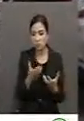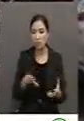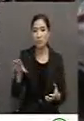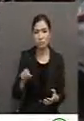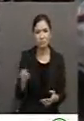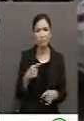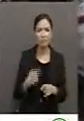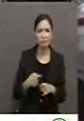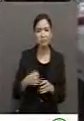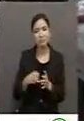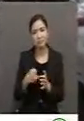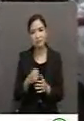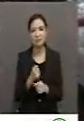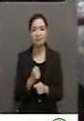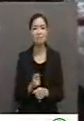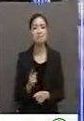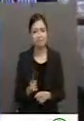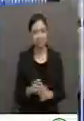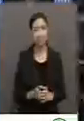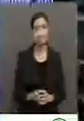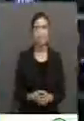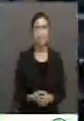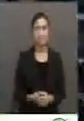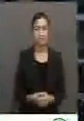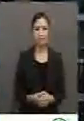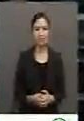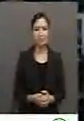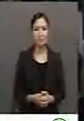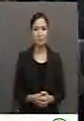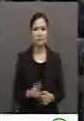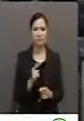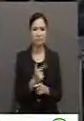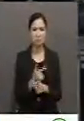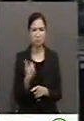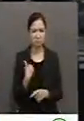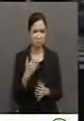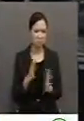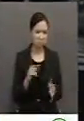ช้และความยากง่ายในการทำด้วยค่ะ เห็นเศษเหล็กเยอะนะครับ